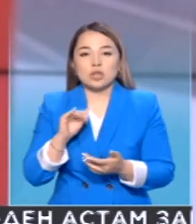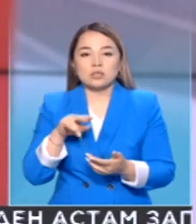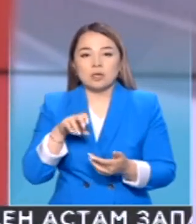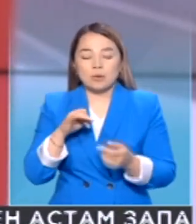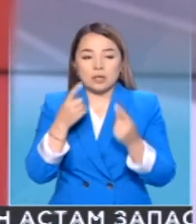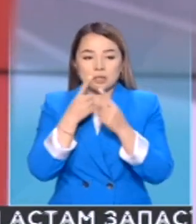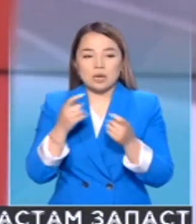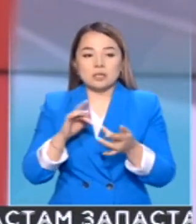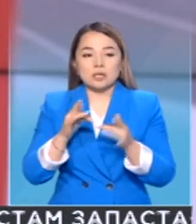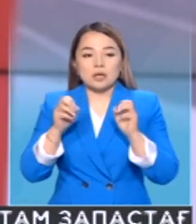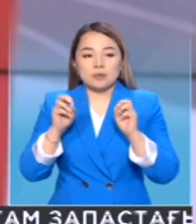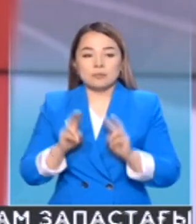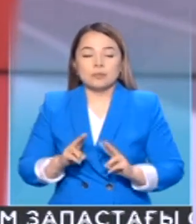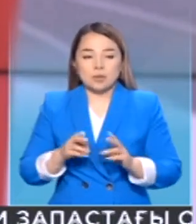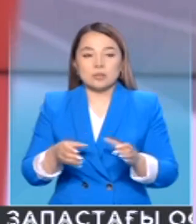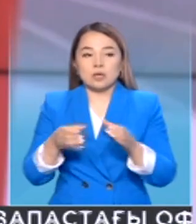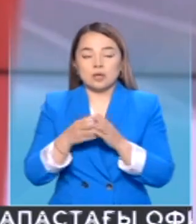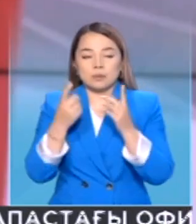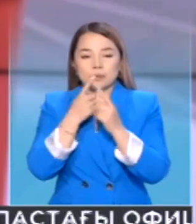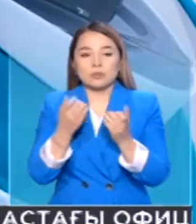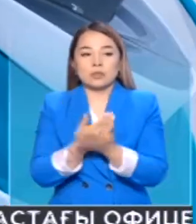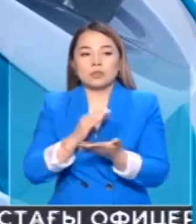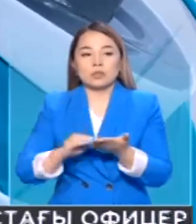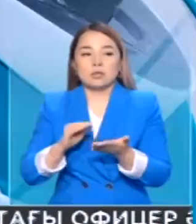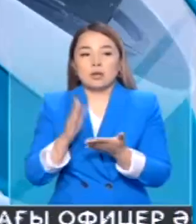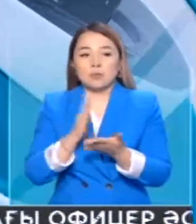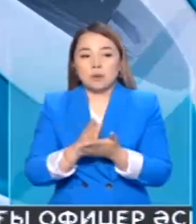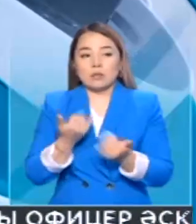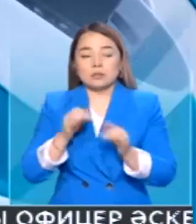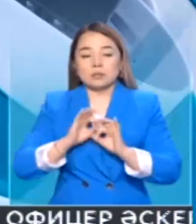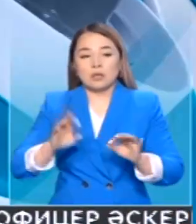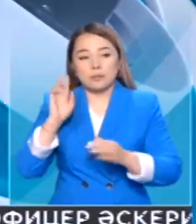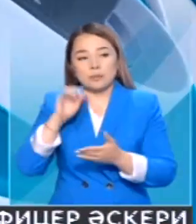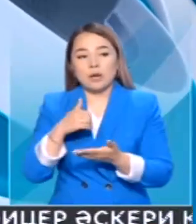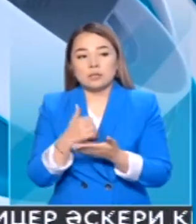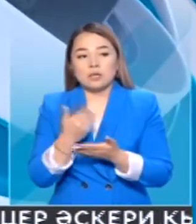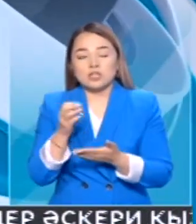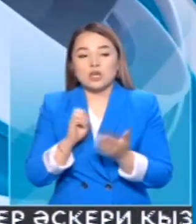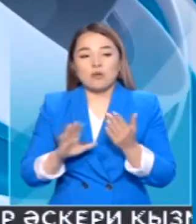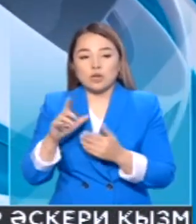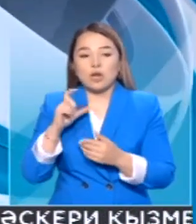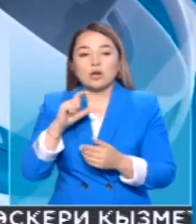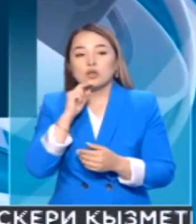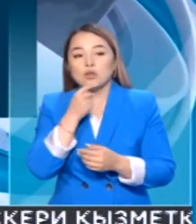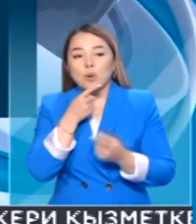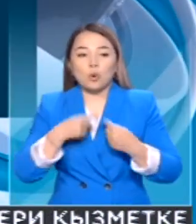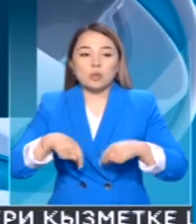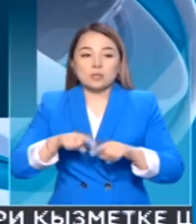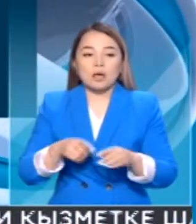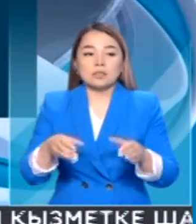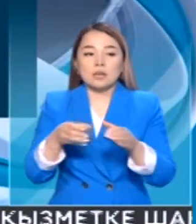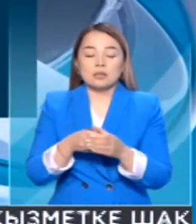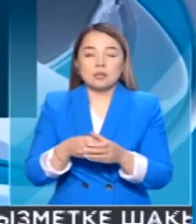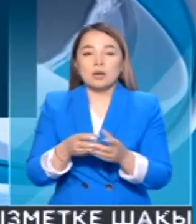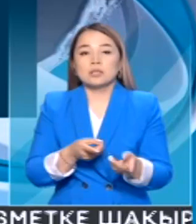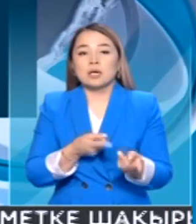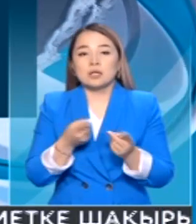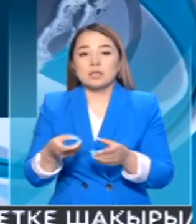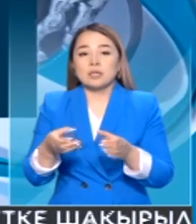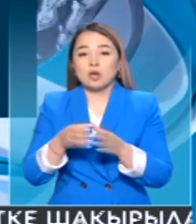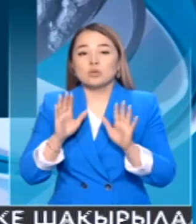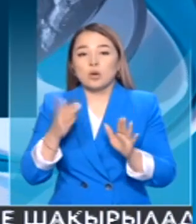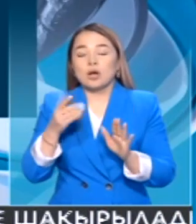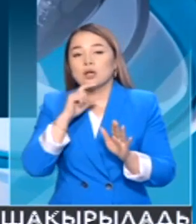Желдібай әлеуметтік желідегі парақшасында осылай деп жазды. Айтуынша, мемлекет басшысы Еуразиялық экономикалық одақ аясындағы интеграцияның